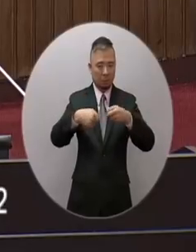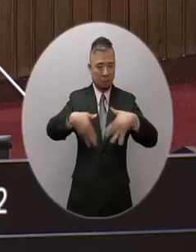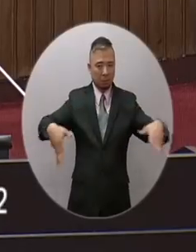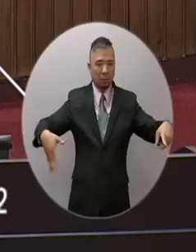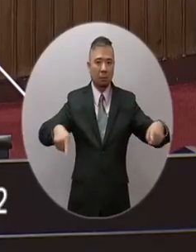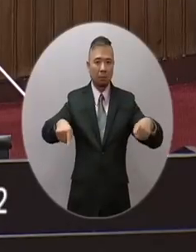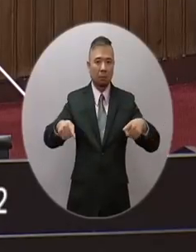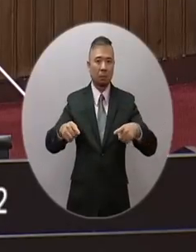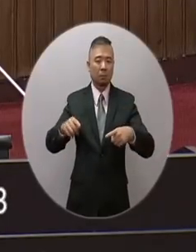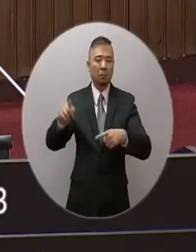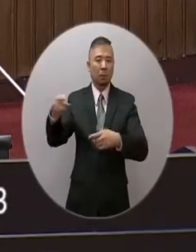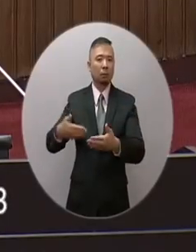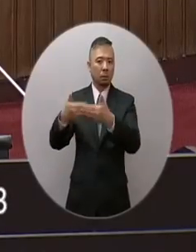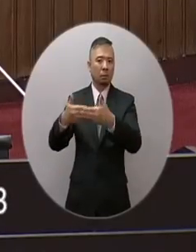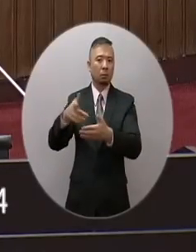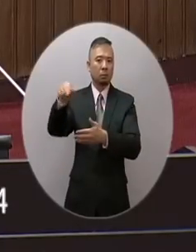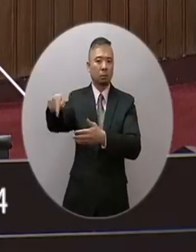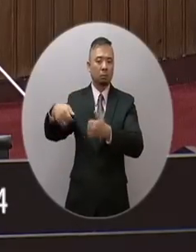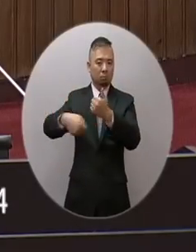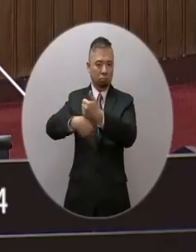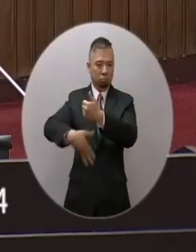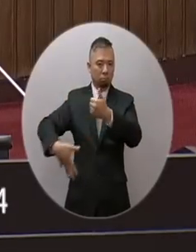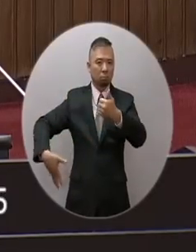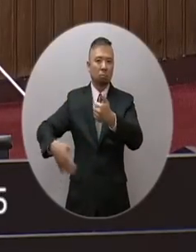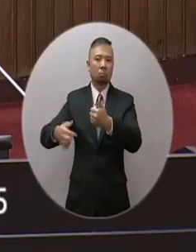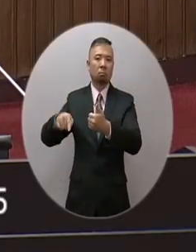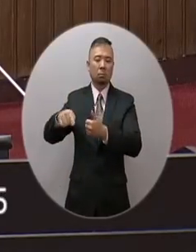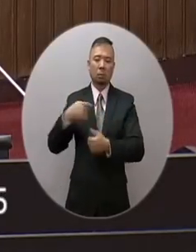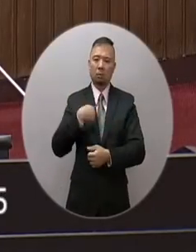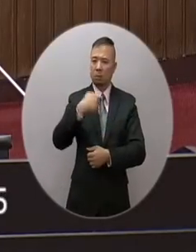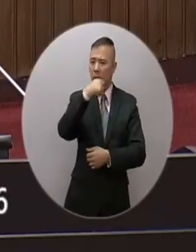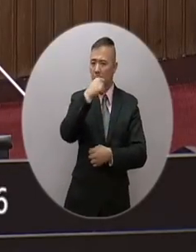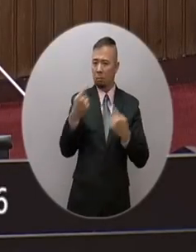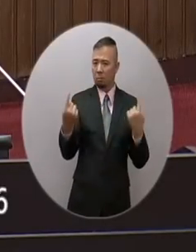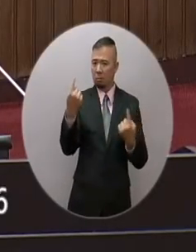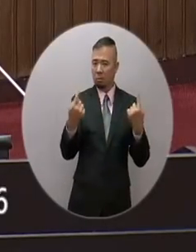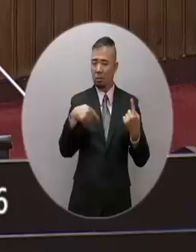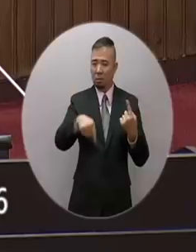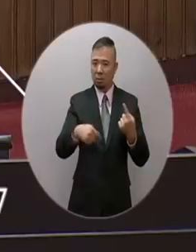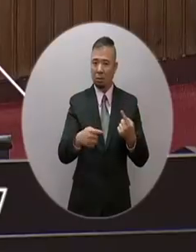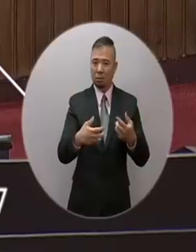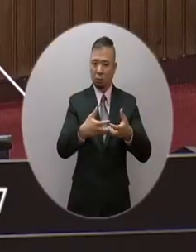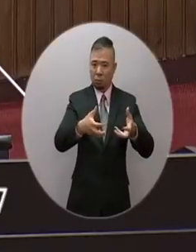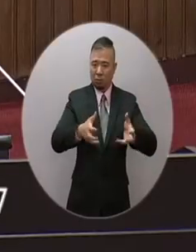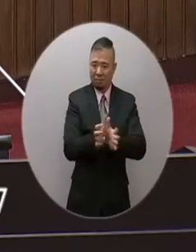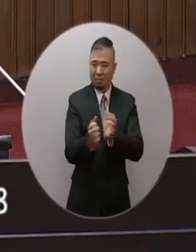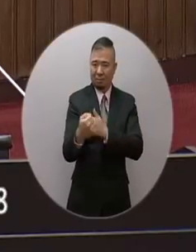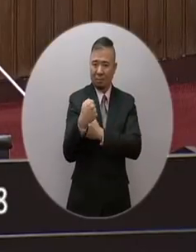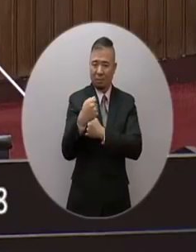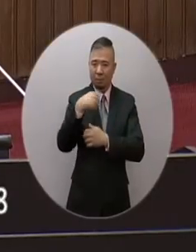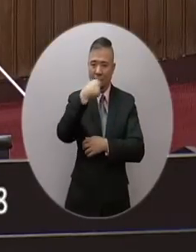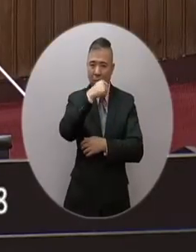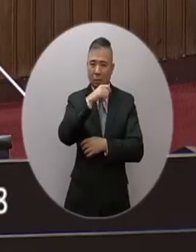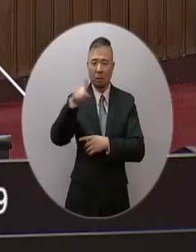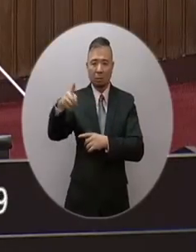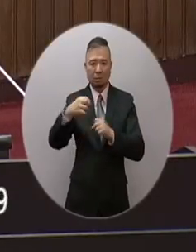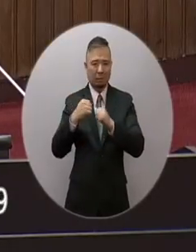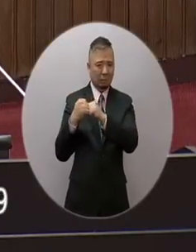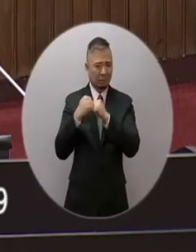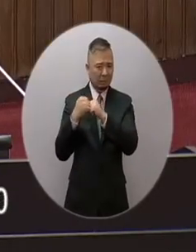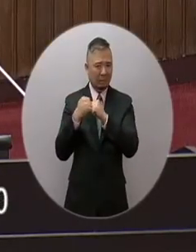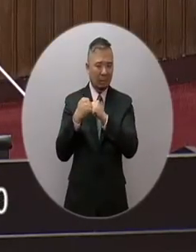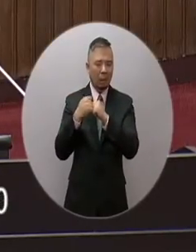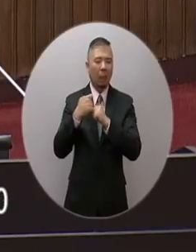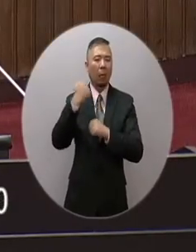展现上下一致的意志，两相对比，团结奋斗的台湾与大陆竞合都很辛苦